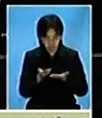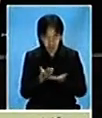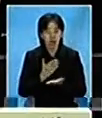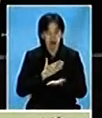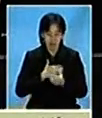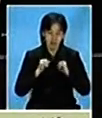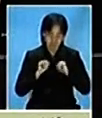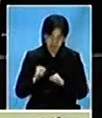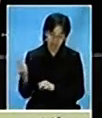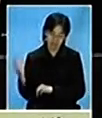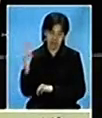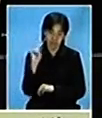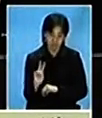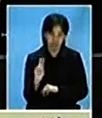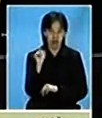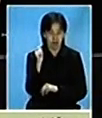นะครับ